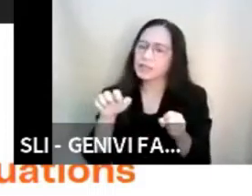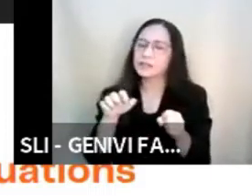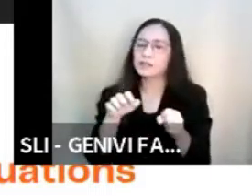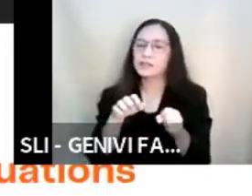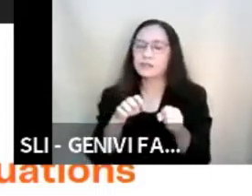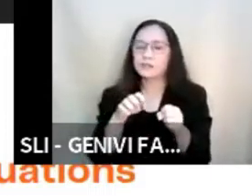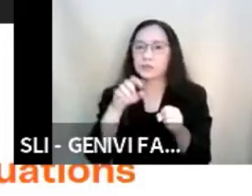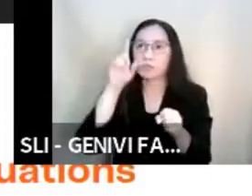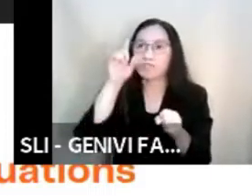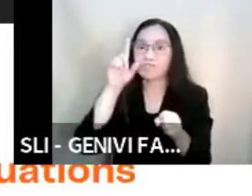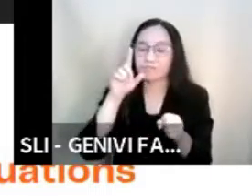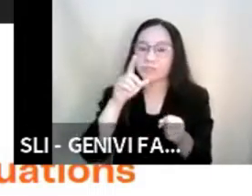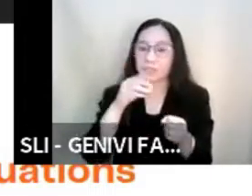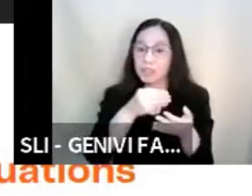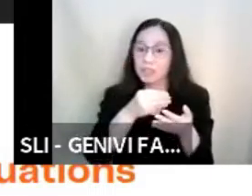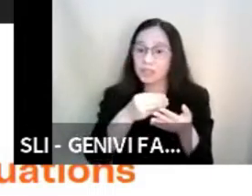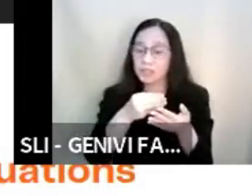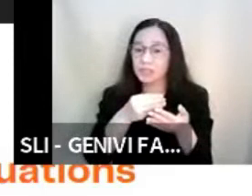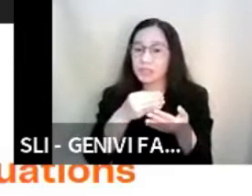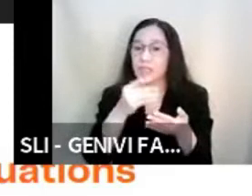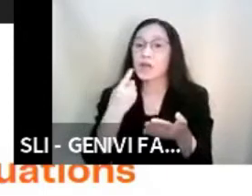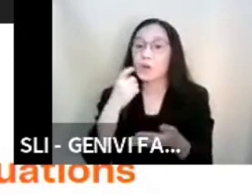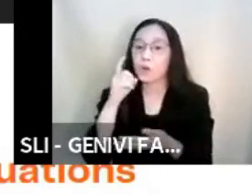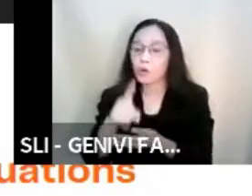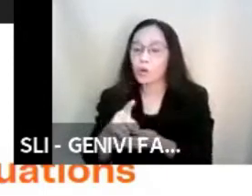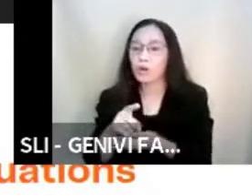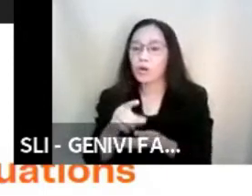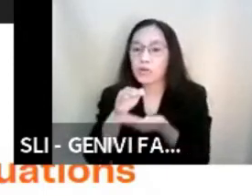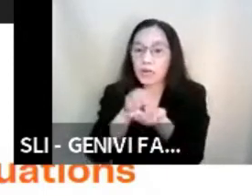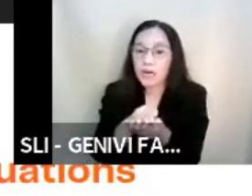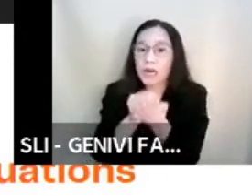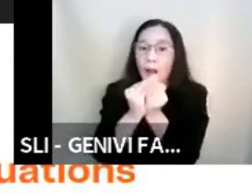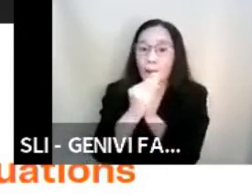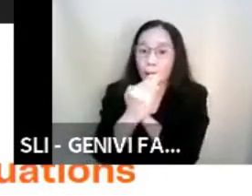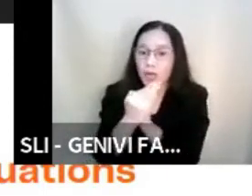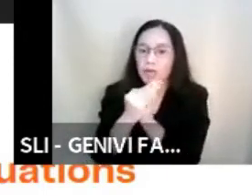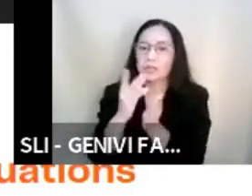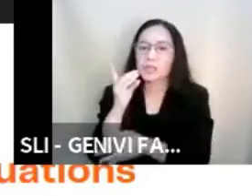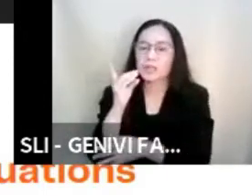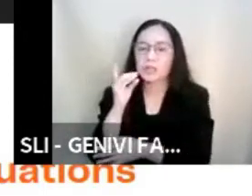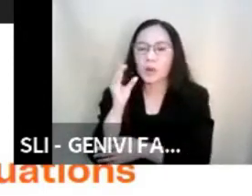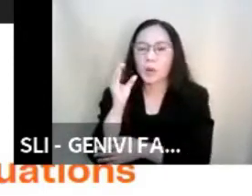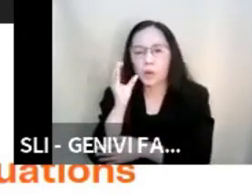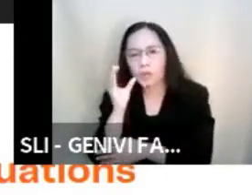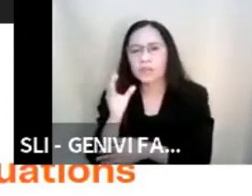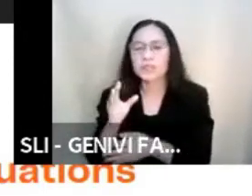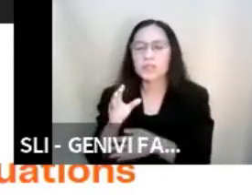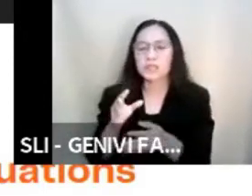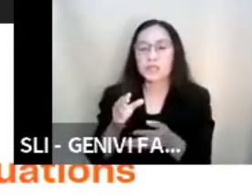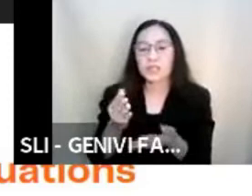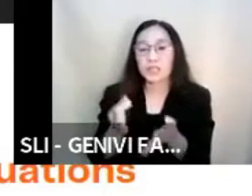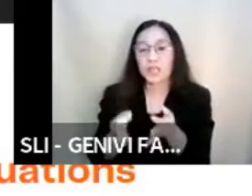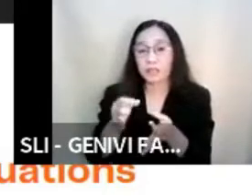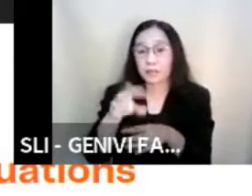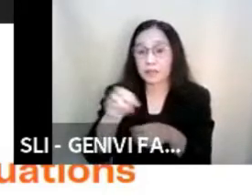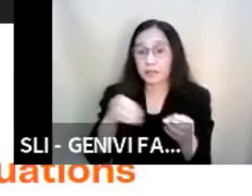amount nung o-orderin nilang burger at drink. At kung may sukli pa ba sila or kung kulang, anong pwede nilang